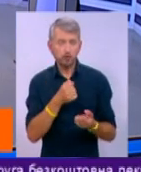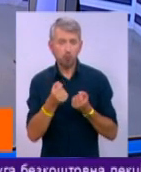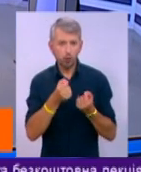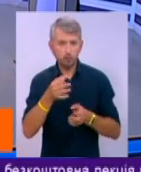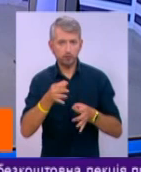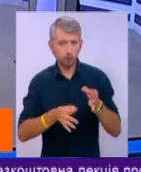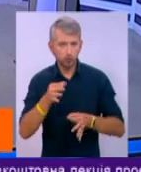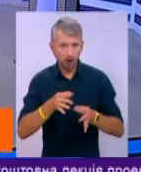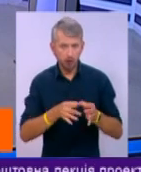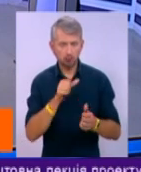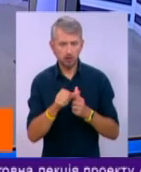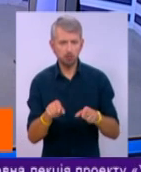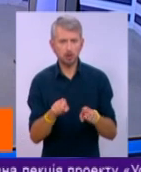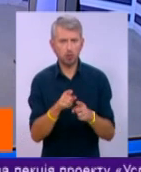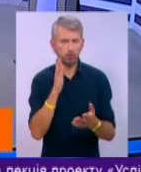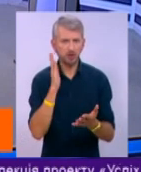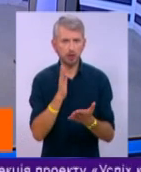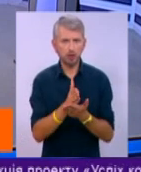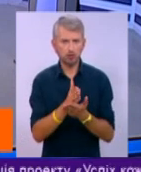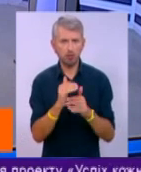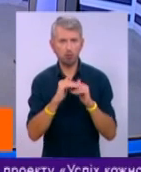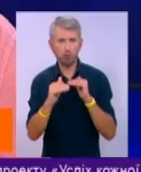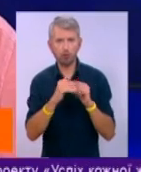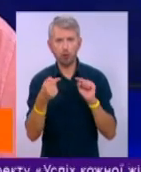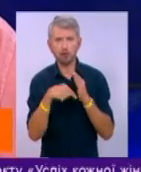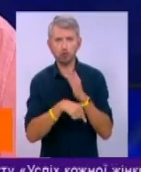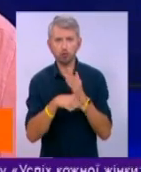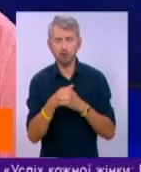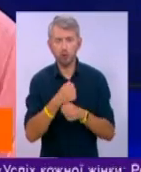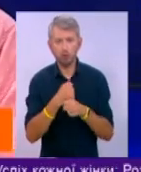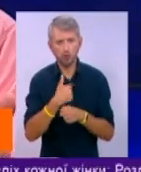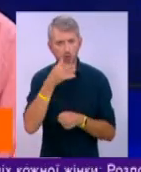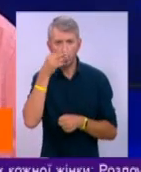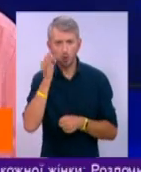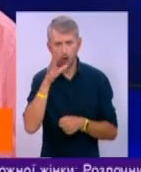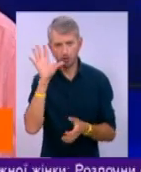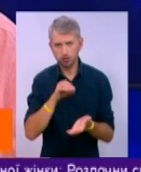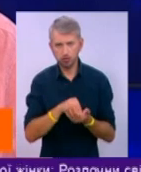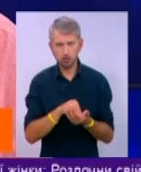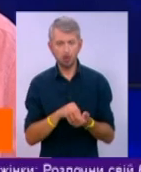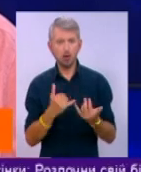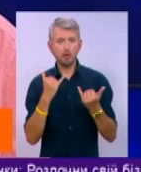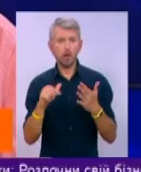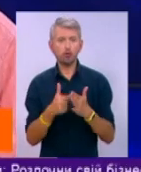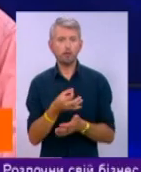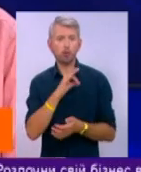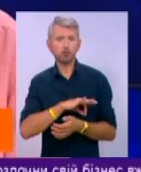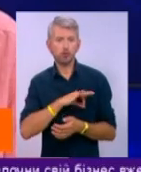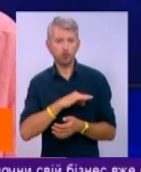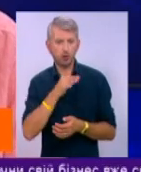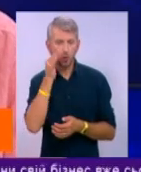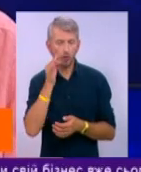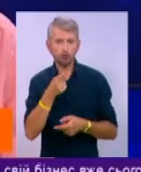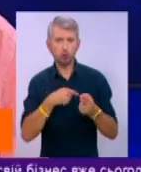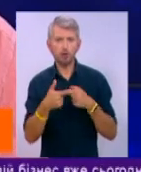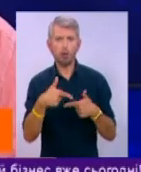судах і саме такої безпосередньої польової антикорупційної роботи в мене достатній. От зараз вже, ну, таки, користуючись цим досвідом, повернули гостинний